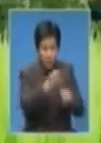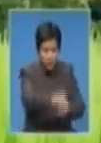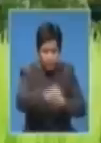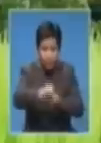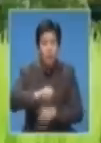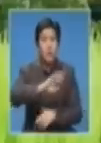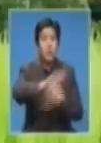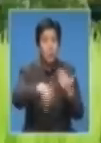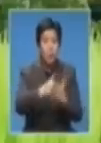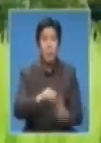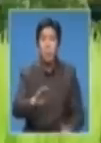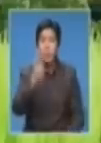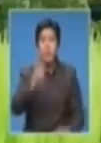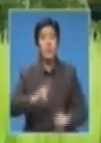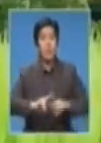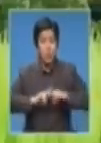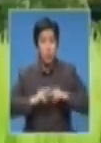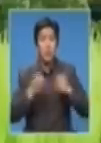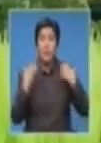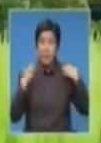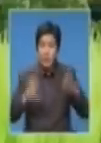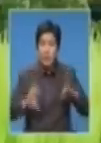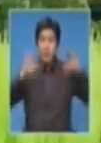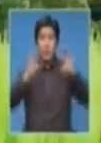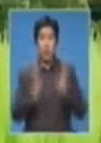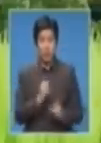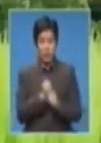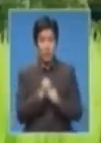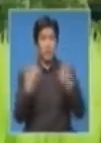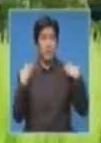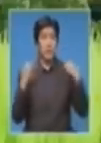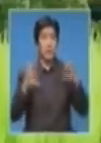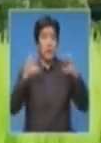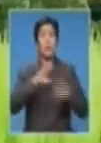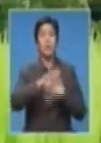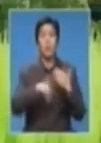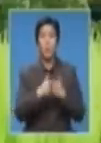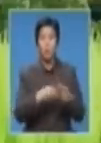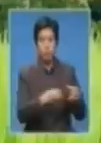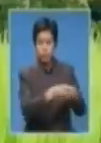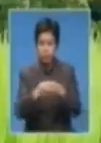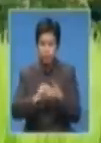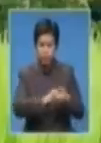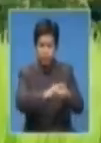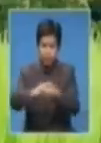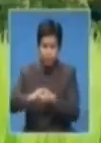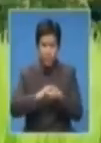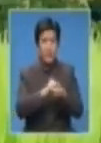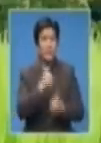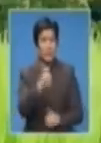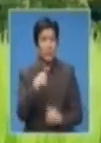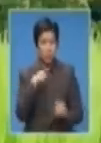แล้วก็ผู้ประกอบการภาคเอกชนหน่วยงานภาครัฐข้าราชการทุกคนที่ร่วมมือร่วมใจกันแบบนี้นะครับภาคการเกษตรของเราจะเข้ม